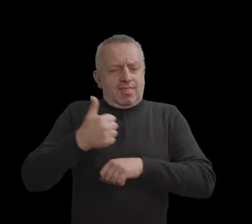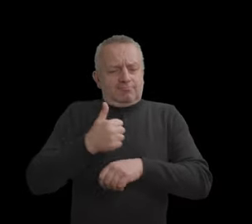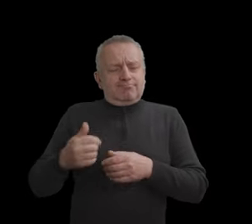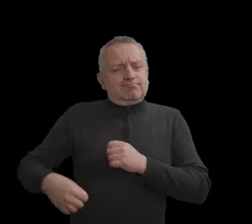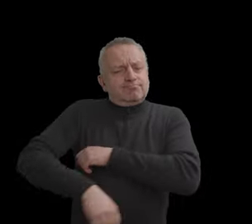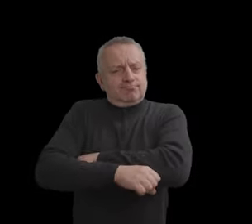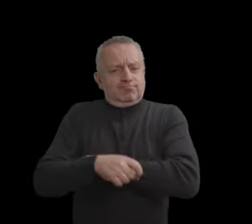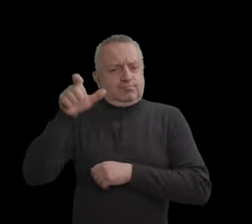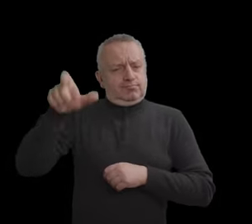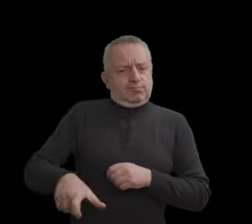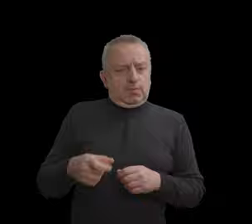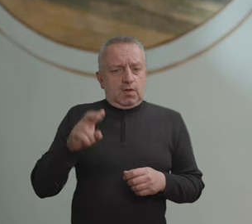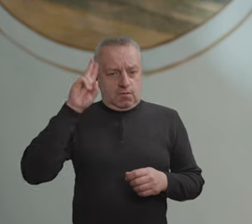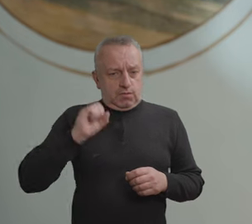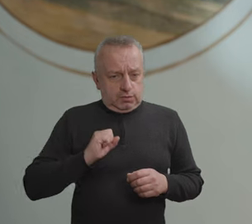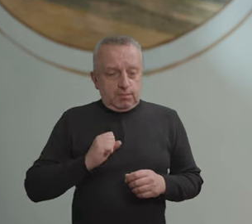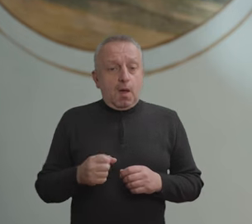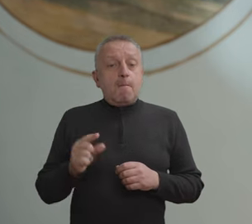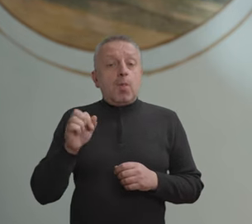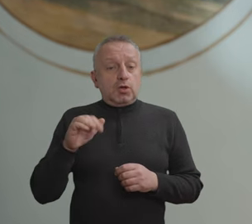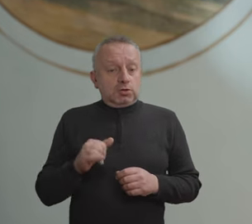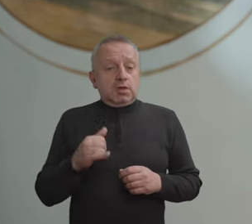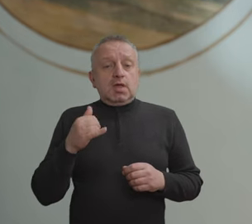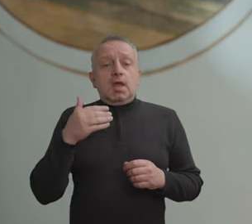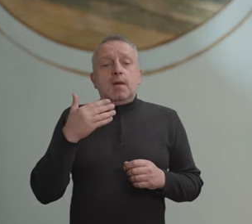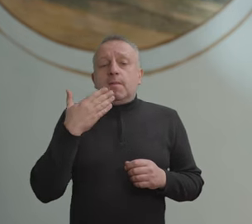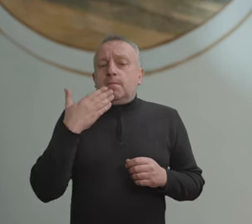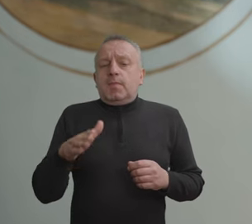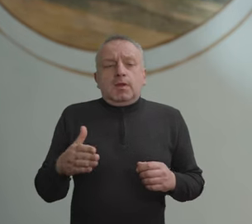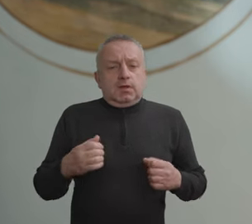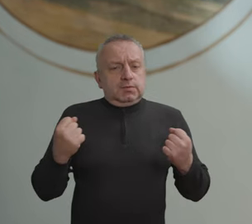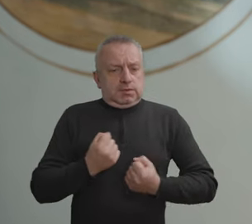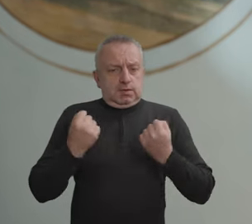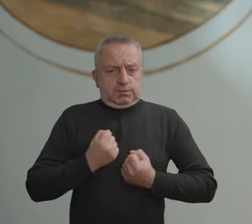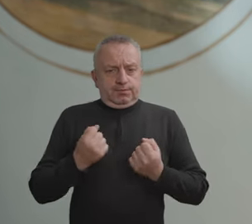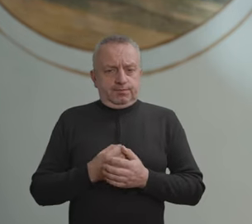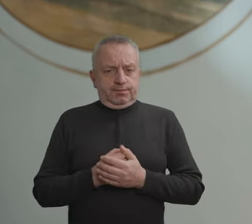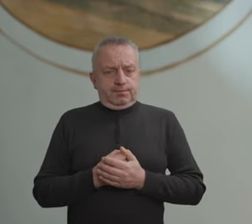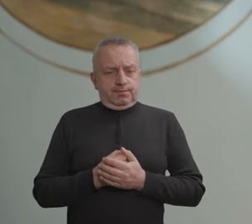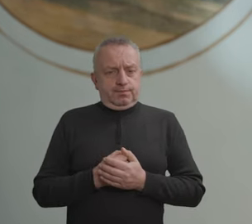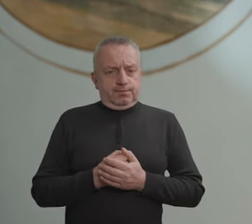pierwszego marszałka Polski Józefa Piłsudskiego. Jerzy Potocki bardzo blisko zaznajomił się z księciem